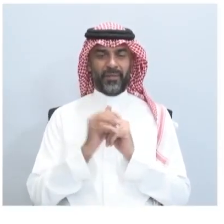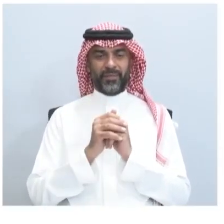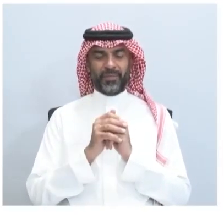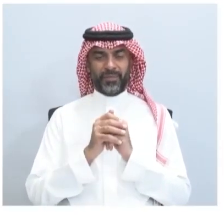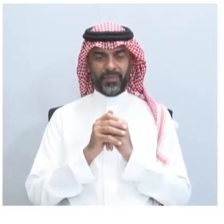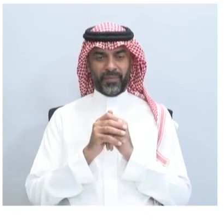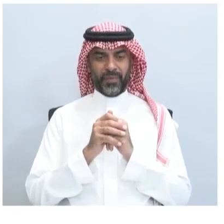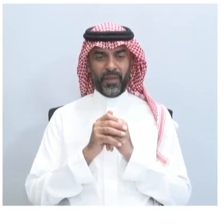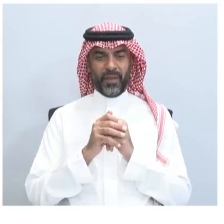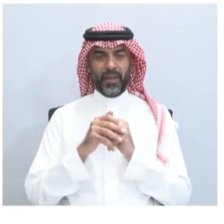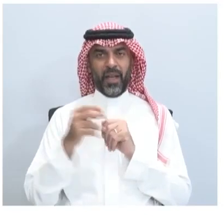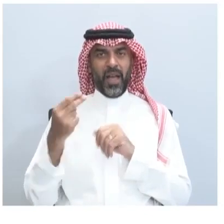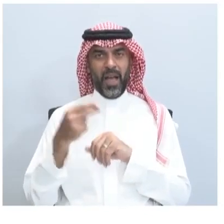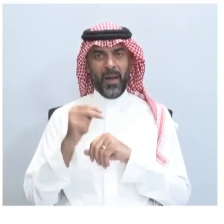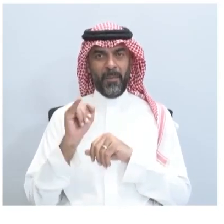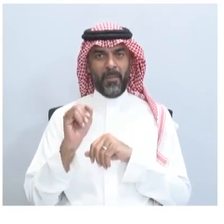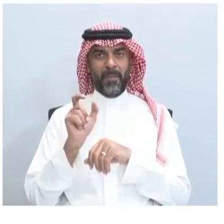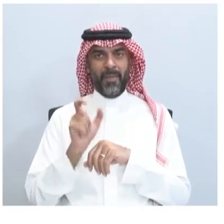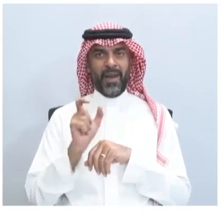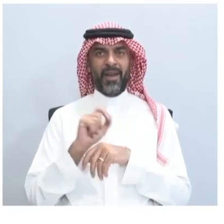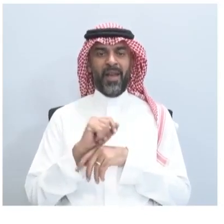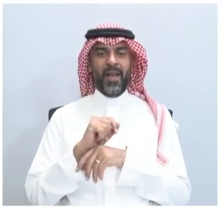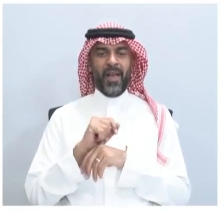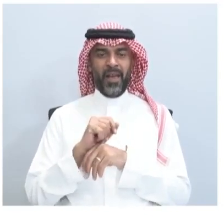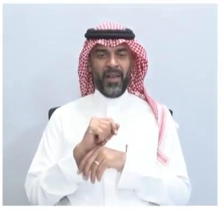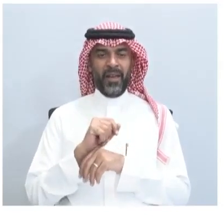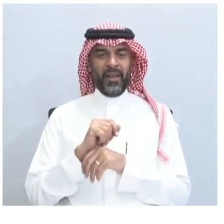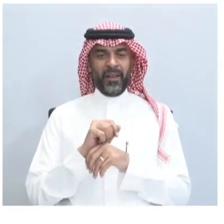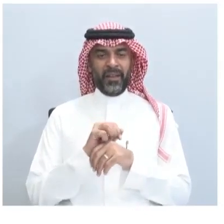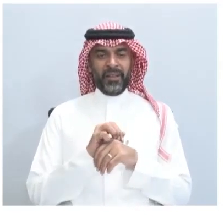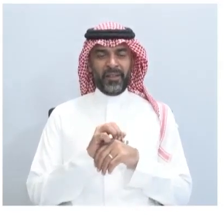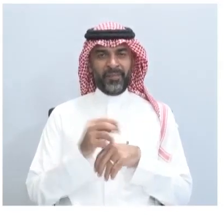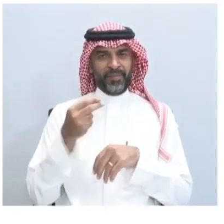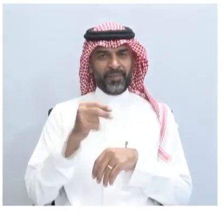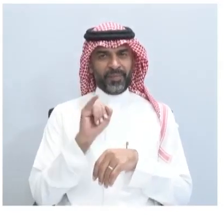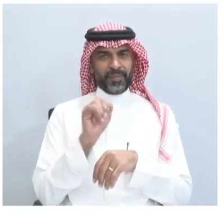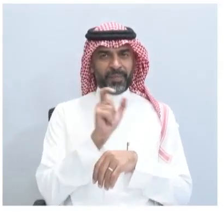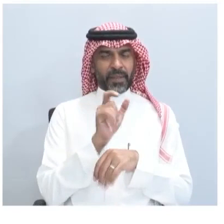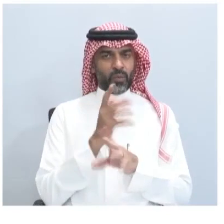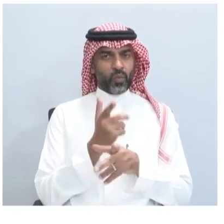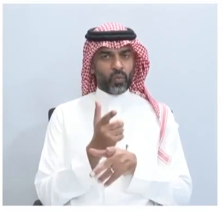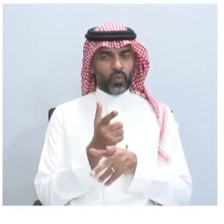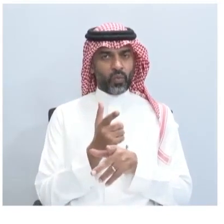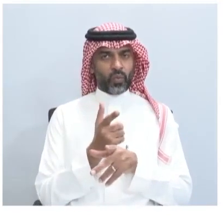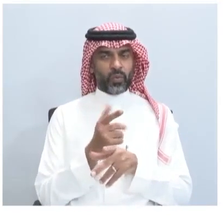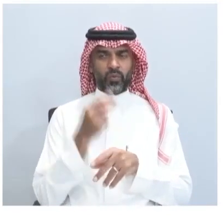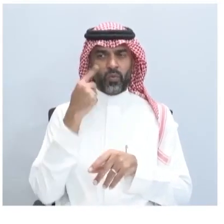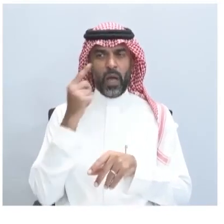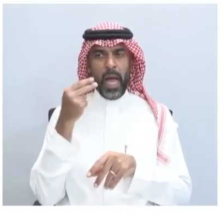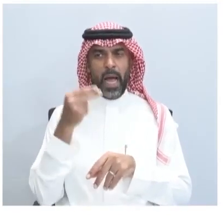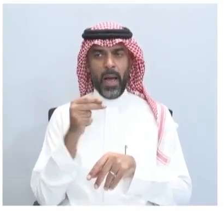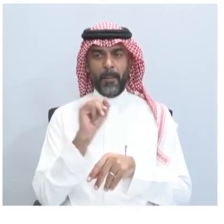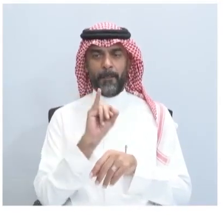القصه عما راها عما كتبت كالكلمه الواحده